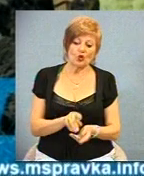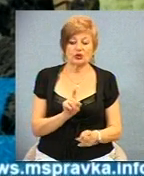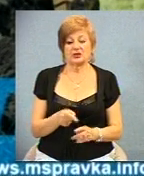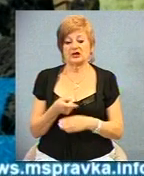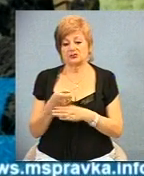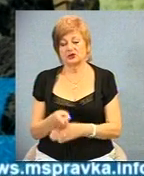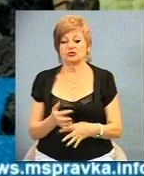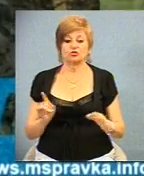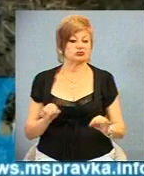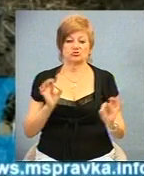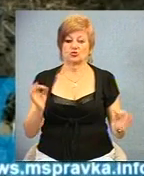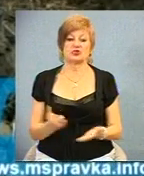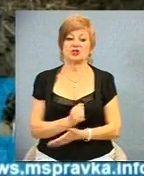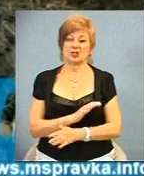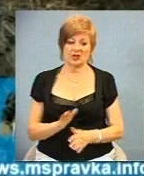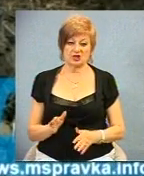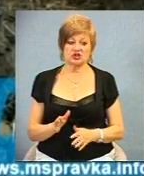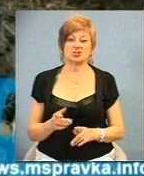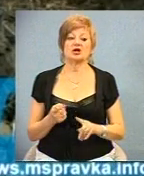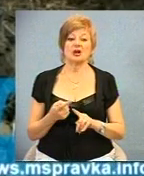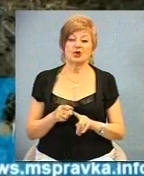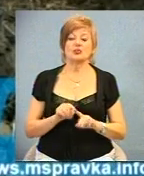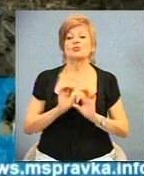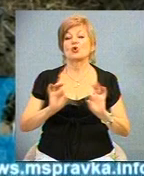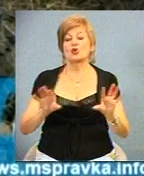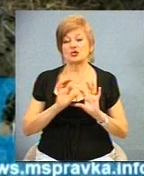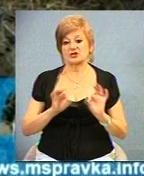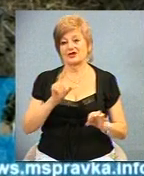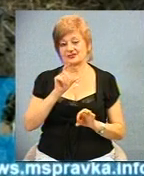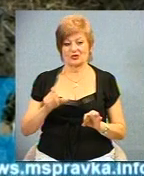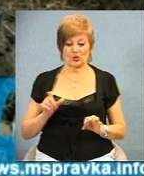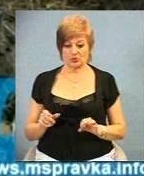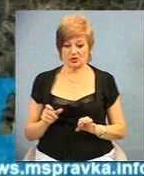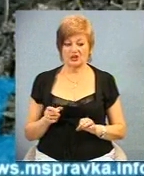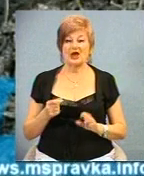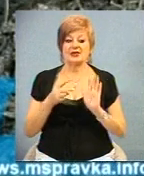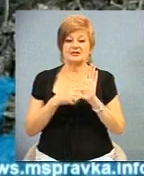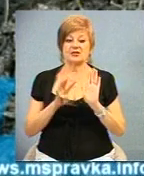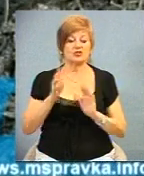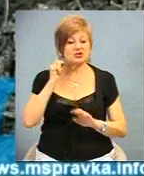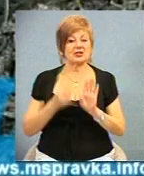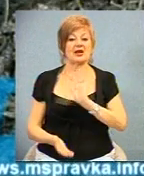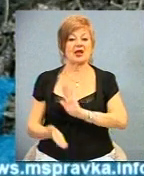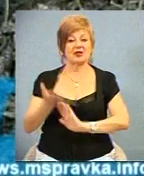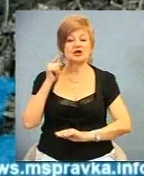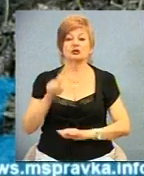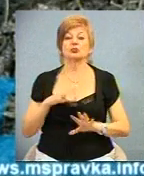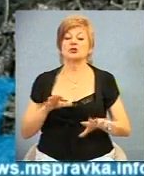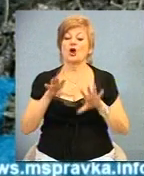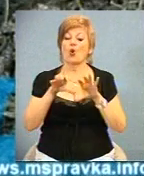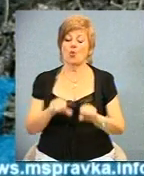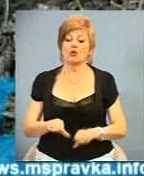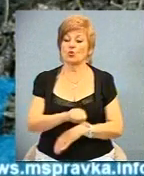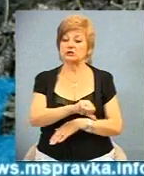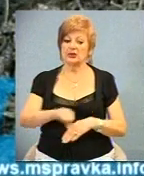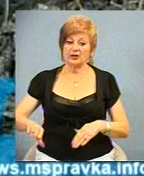Другої світової війни не виявив. Про зворотність свідчили розповіді місцевих жителів та сигнали обладнання. 74 роки тому тут штурмували оборонну лінію ВОТАН.